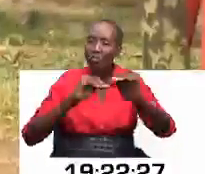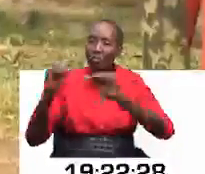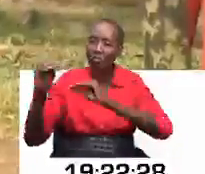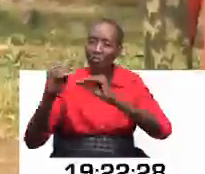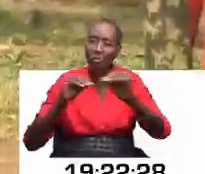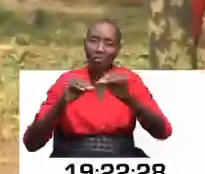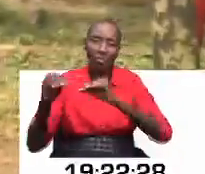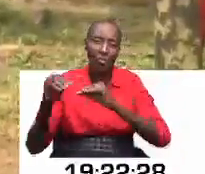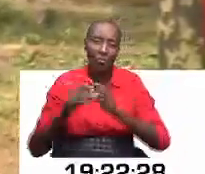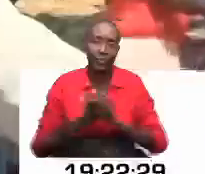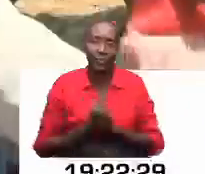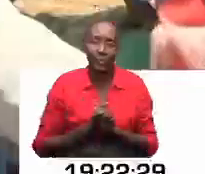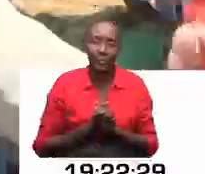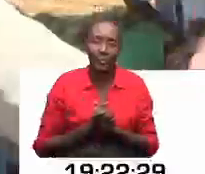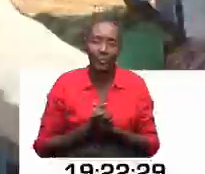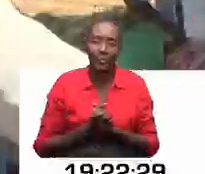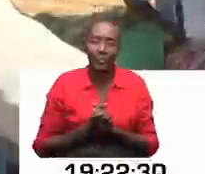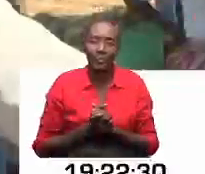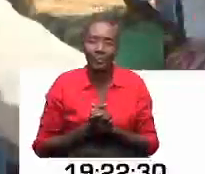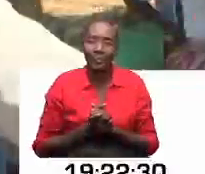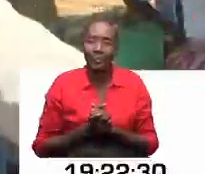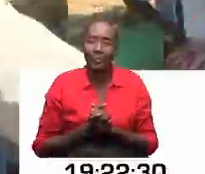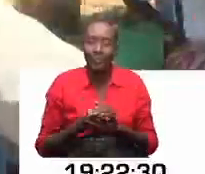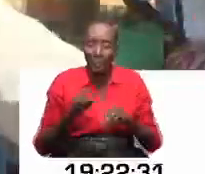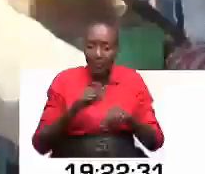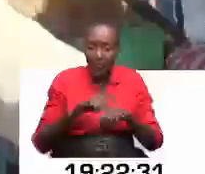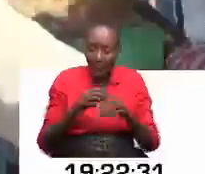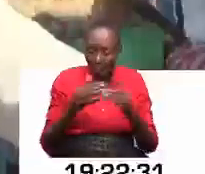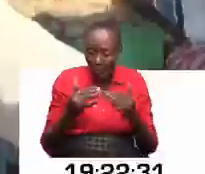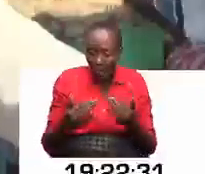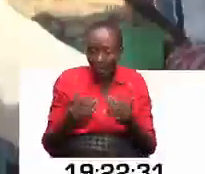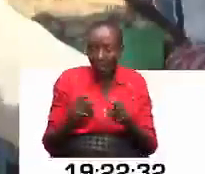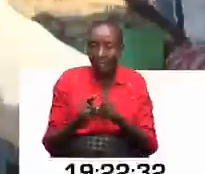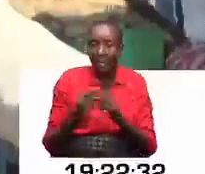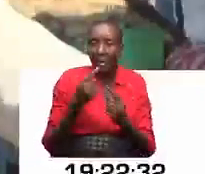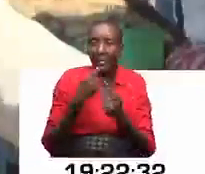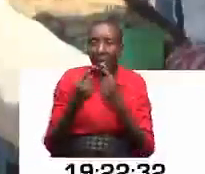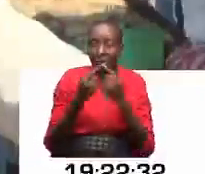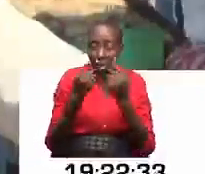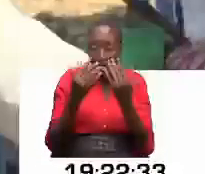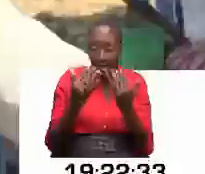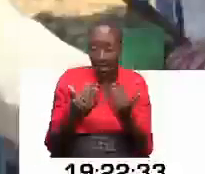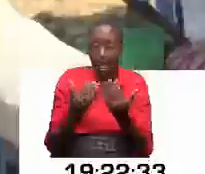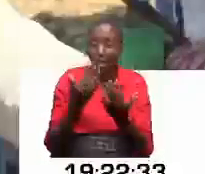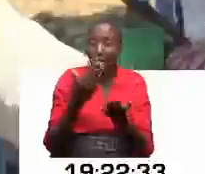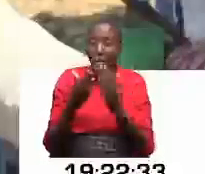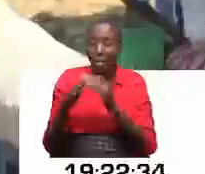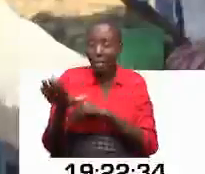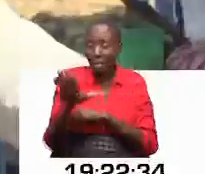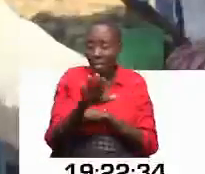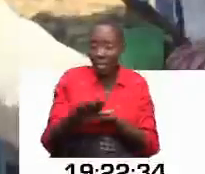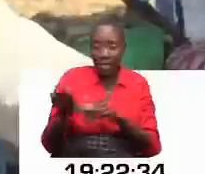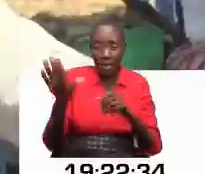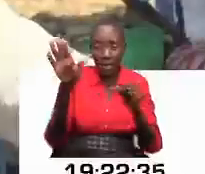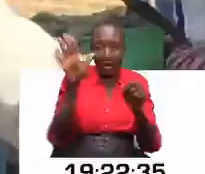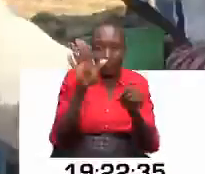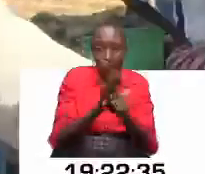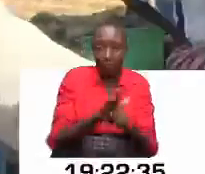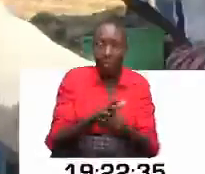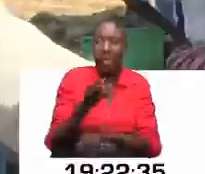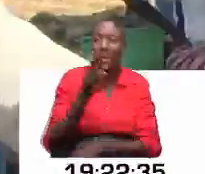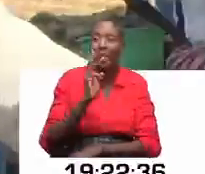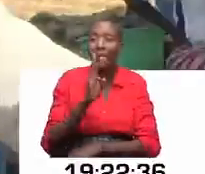tunasonga tunasonga. Na kwa saa hii vile ninaongea sasa ni kama area yote imekuwa